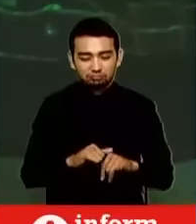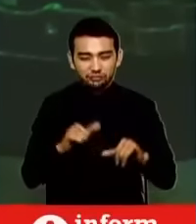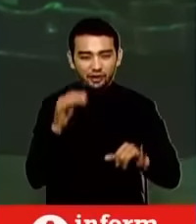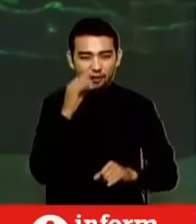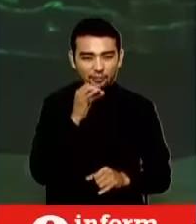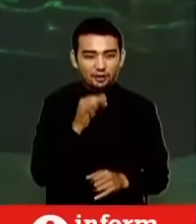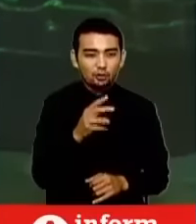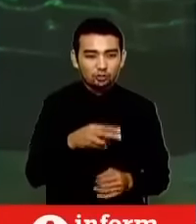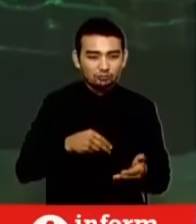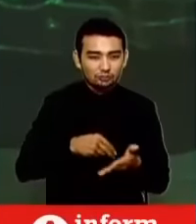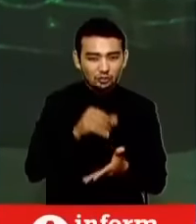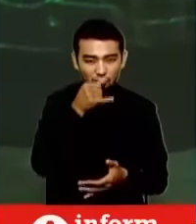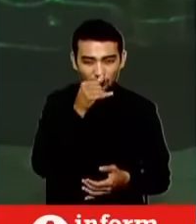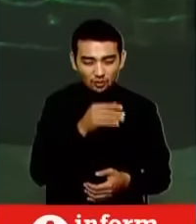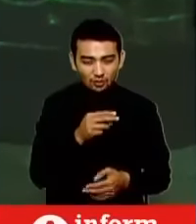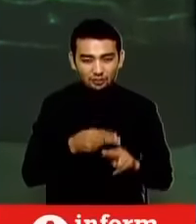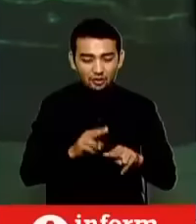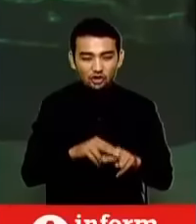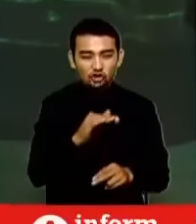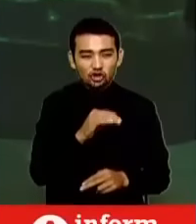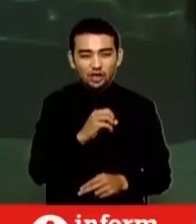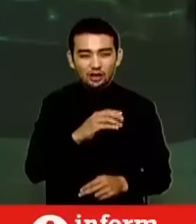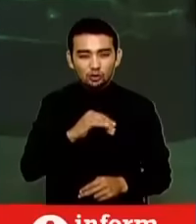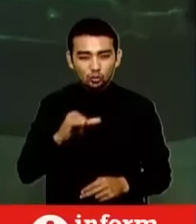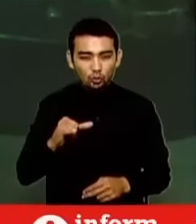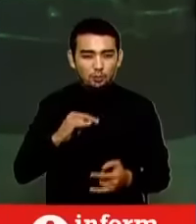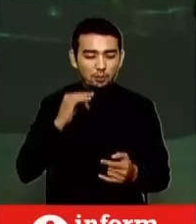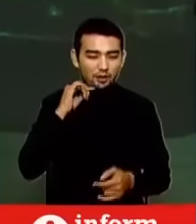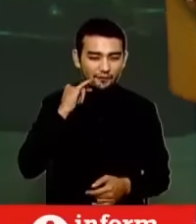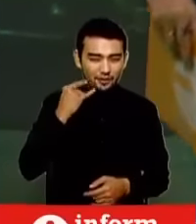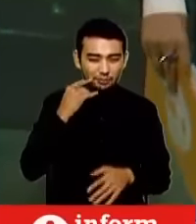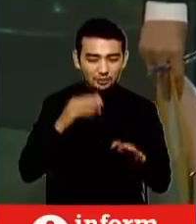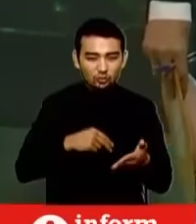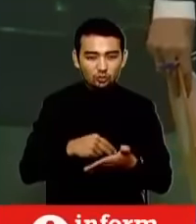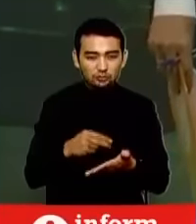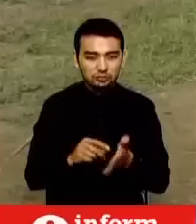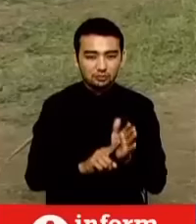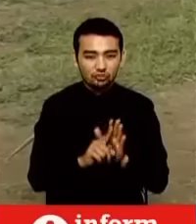возможность, закупают корма из области ЧТСУ и Павлодара. Подробнее в нашем материале.